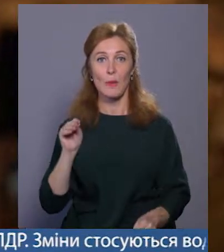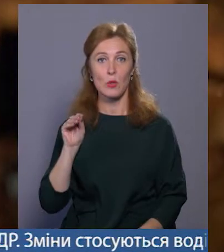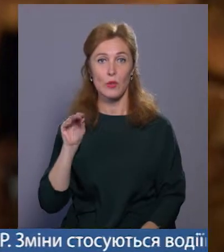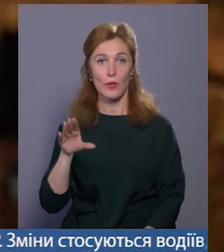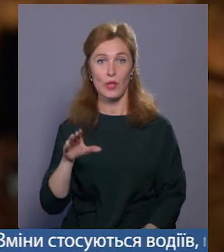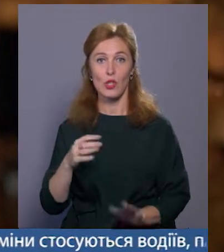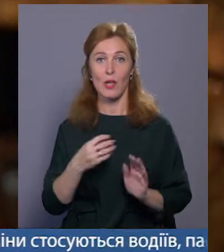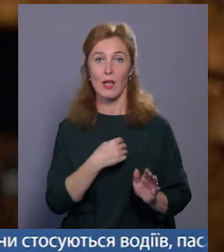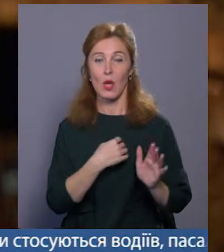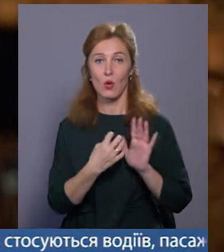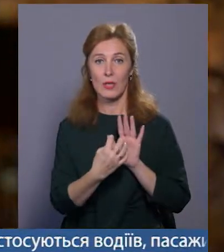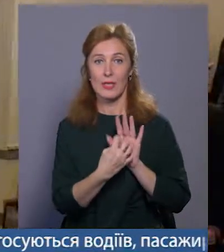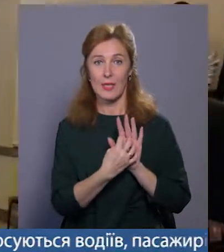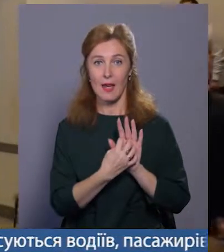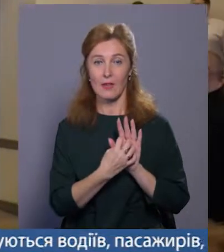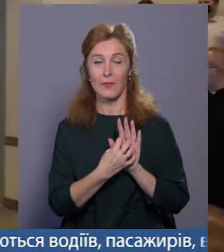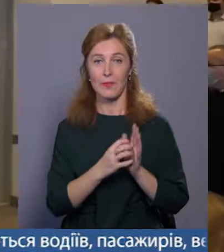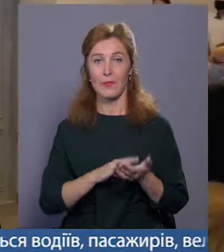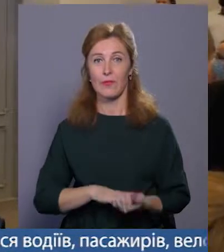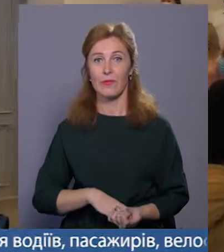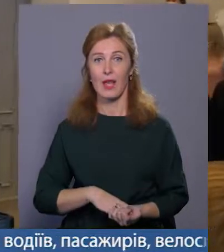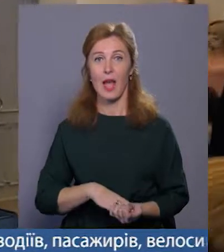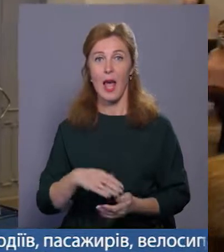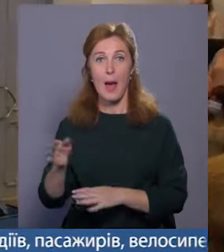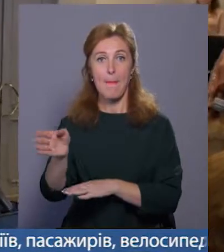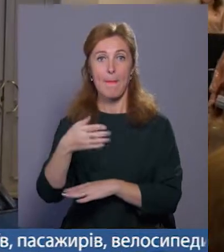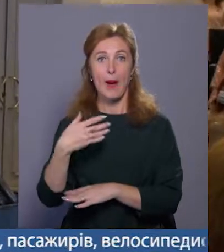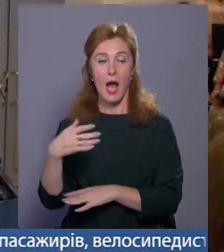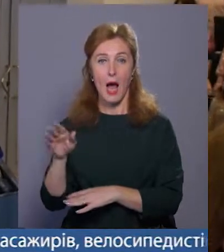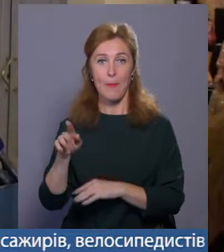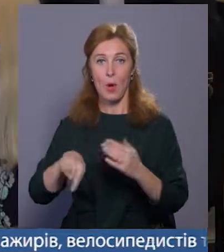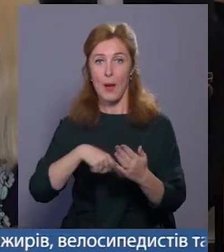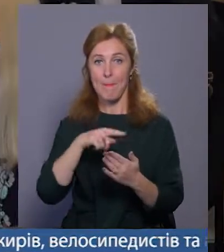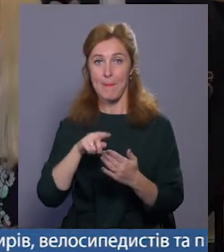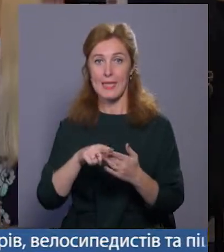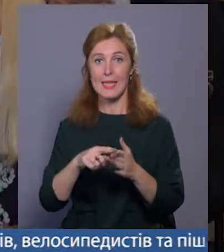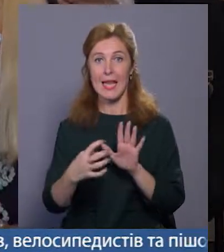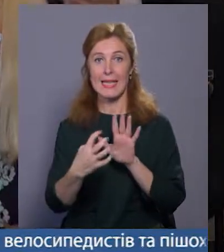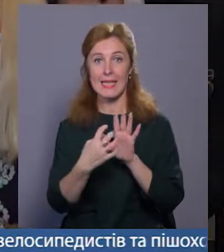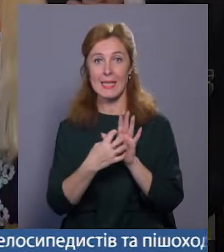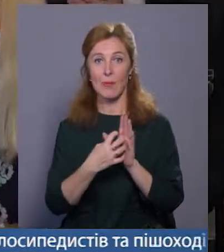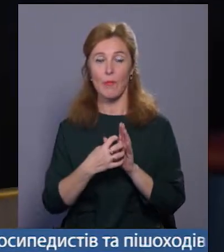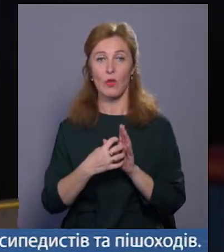після урочистого встановлення у сесійній залі прапора міста і символ влади – булаву.